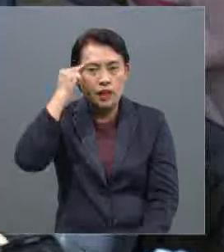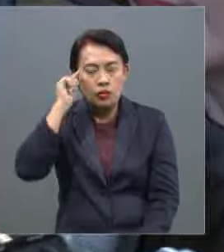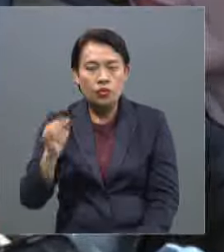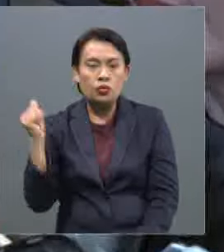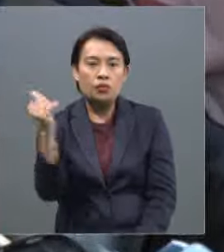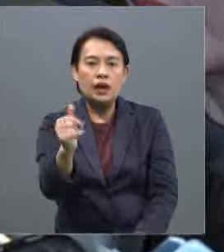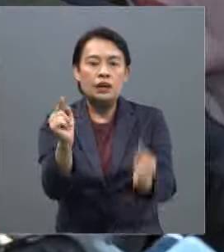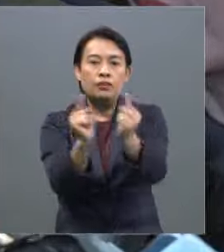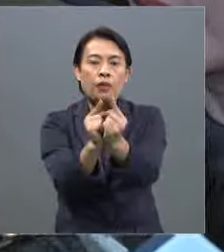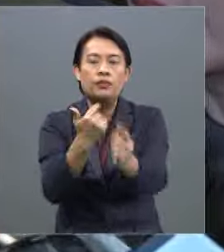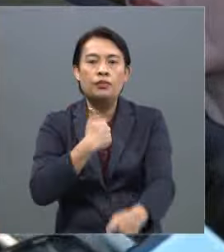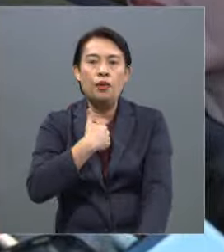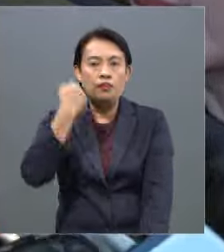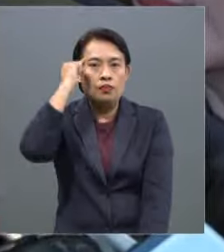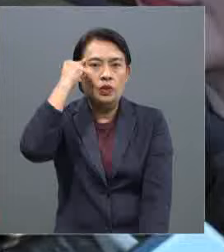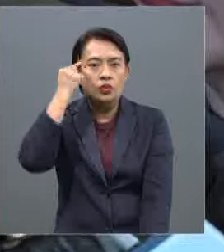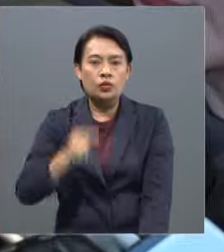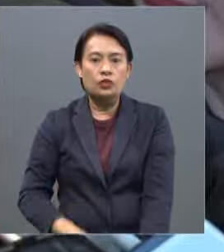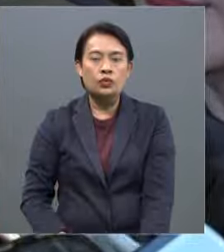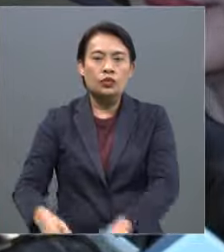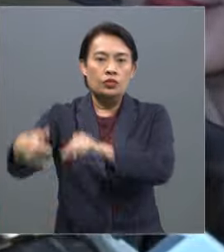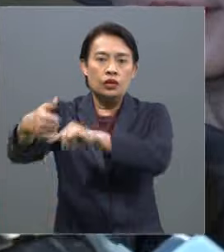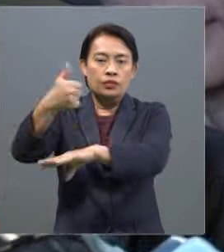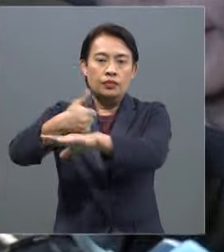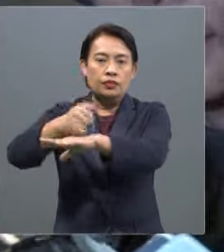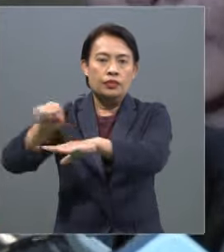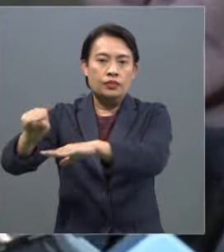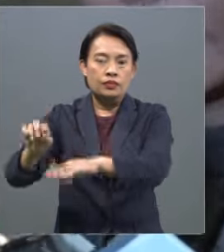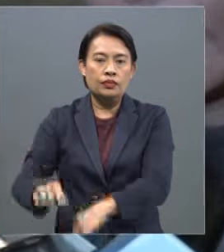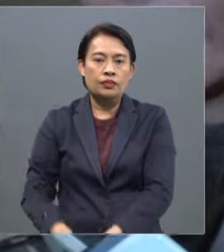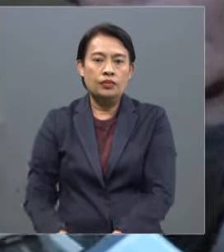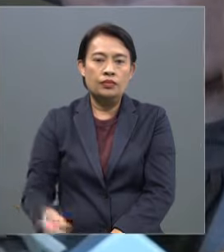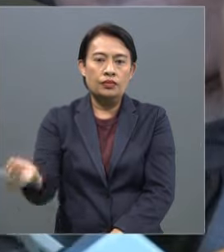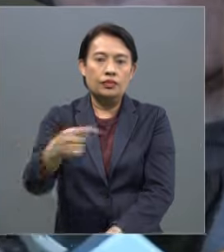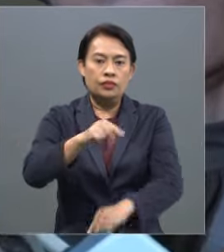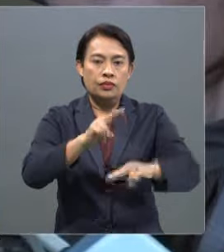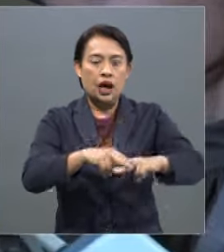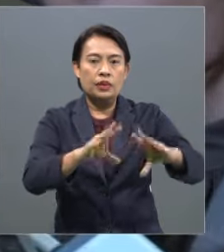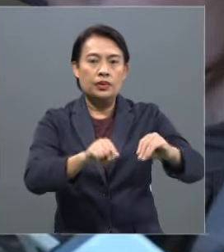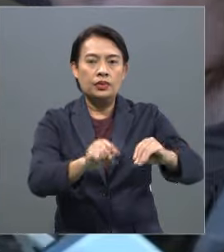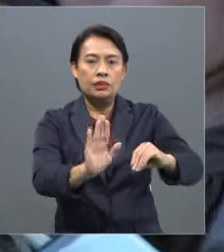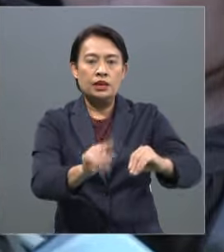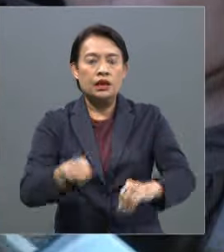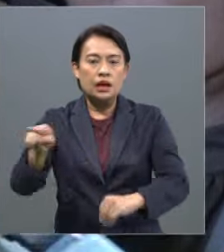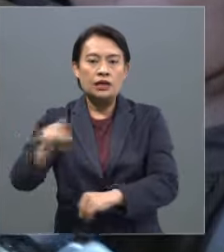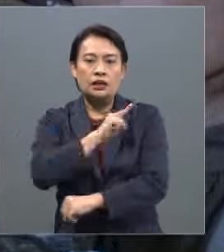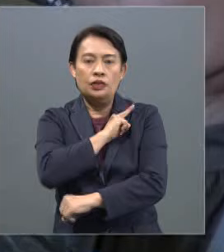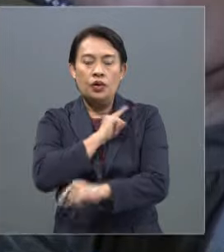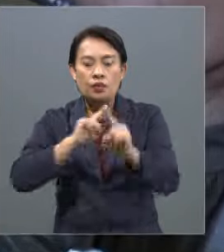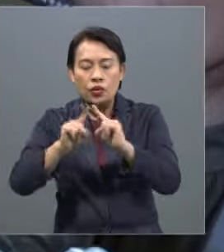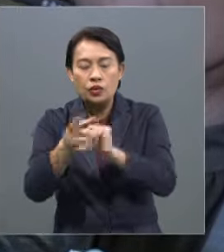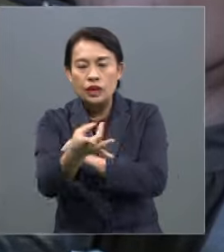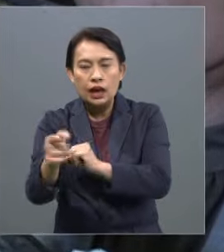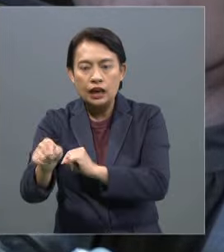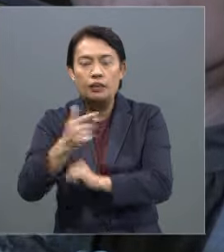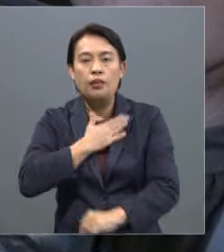อะไรนี่ผมผมไม่รู้เรื่องนะฮะเพราะว่าท่านเป็นรัฐมนตรีท่านไม่ไม่จำเป็นต้องต้องนั่งประชุมเหมือนพวกผมนะอาจจะมีภารกิจอะไรจะไปปรึกษาหารือ